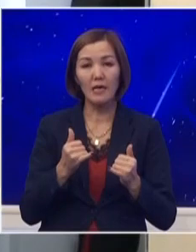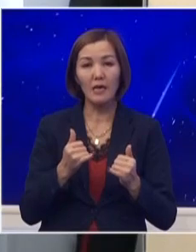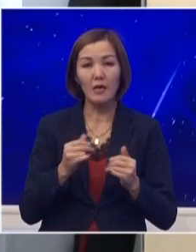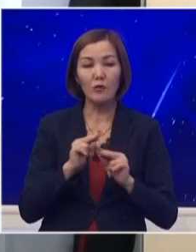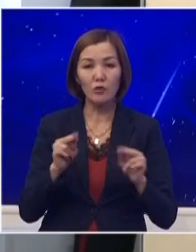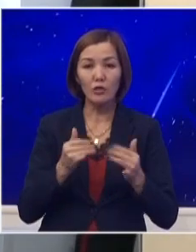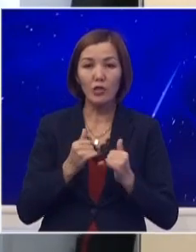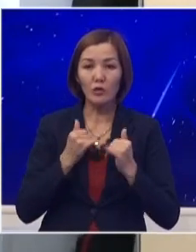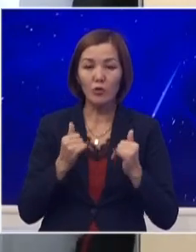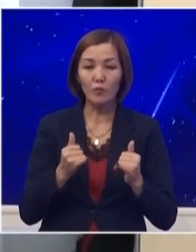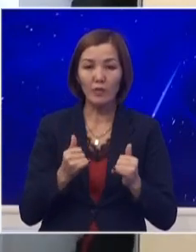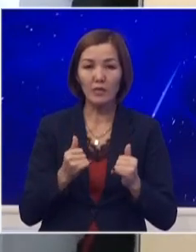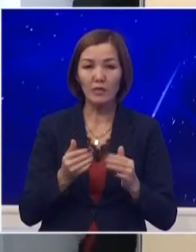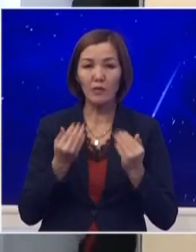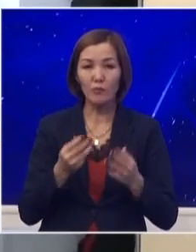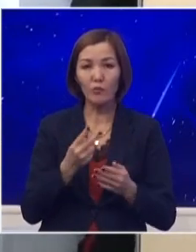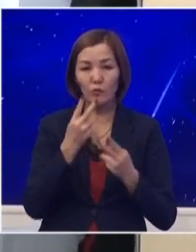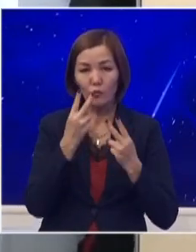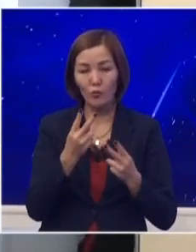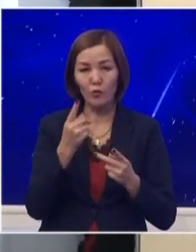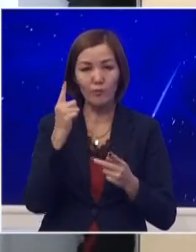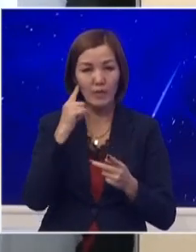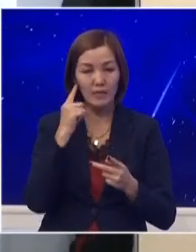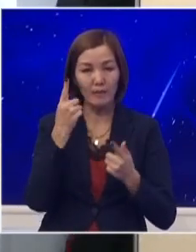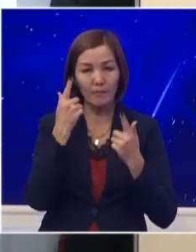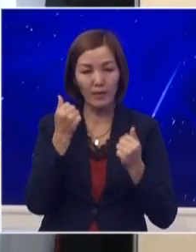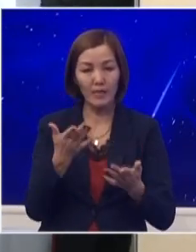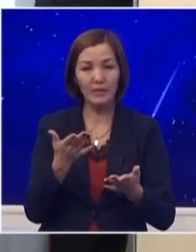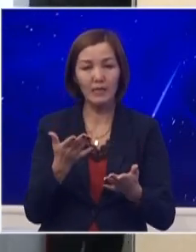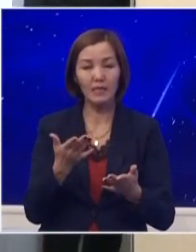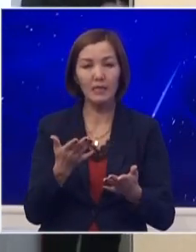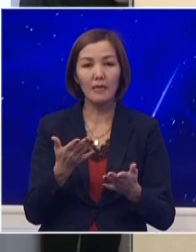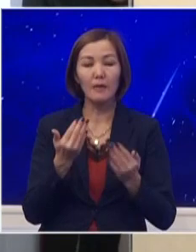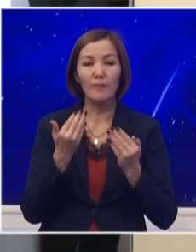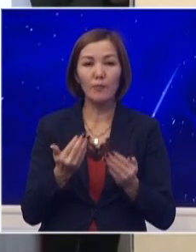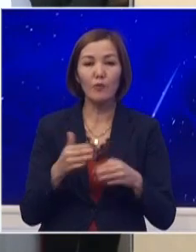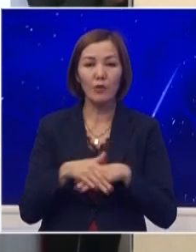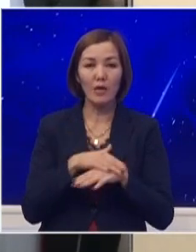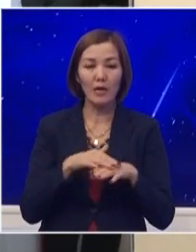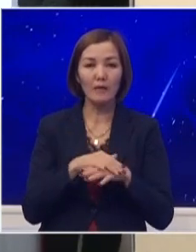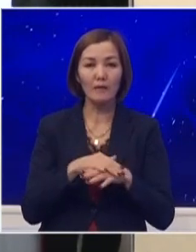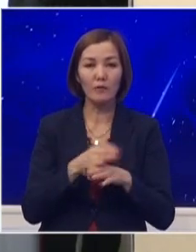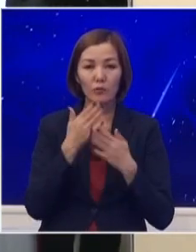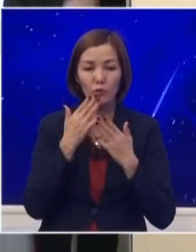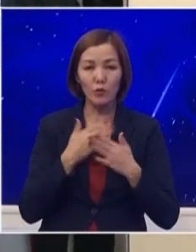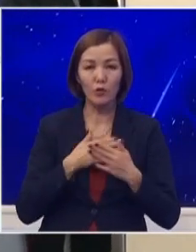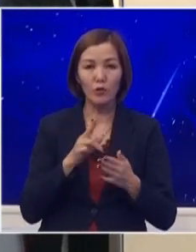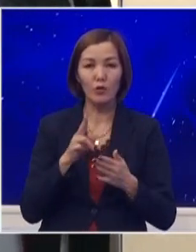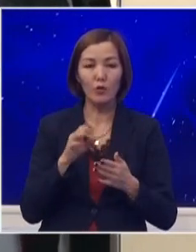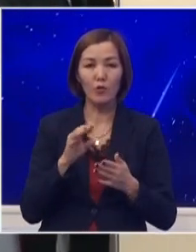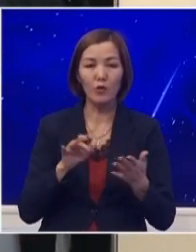деп, осы бүгінгі көрген түйгендерін, білгендерін мына бүгін ел сүйетін Қонаев атамыздың атында